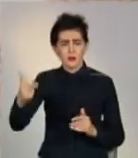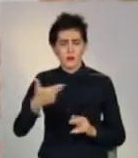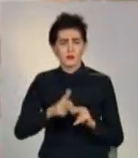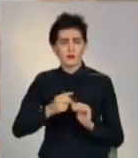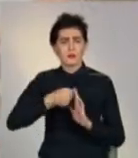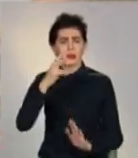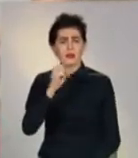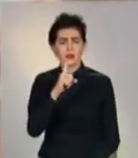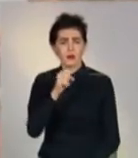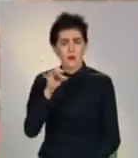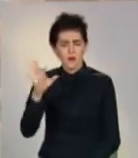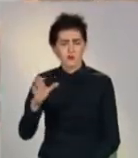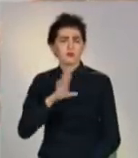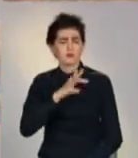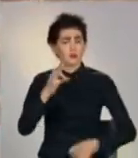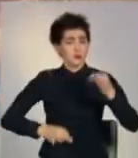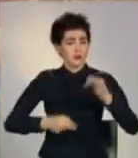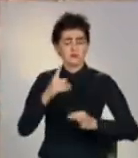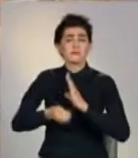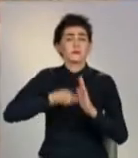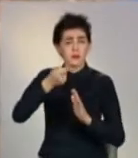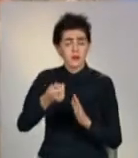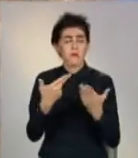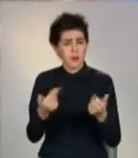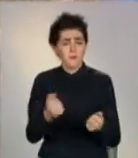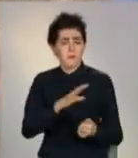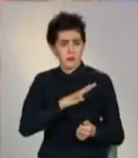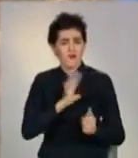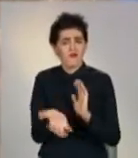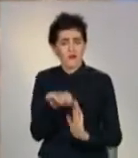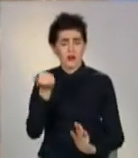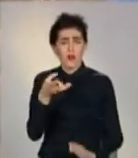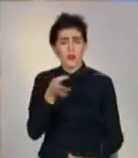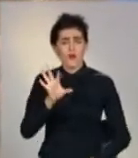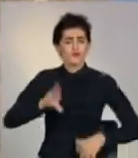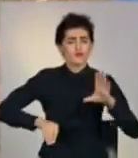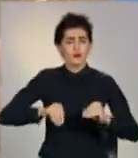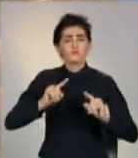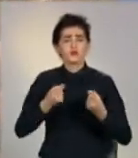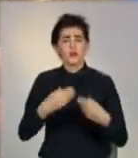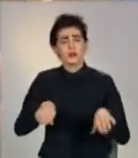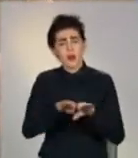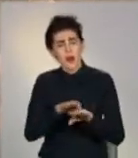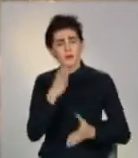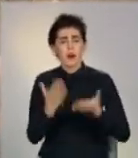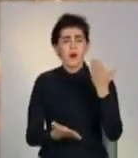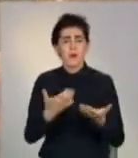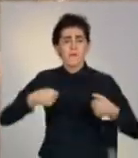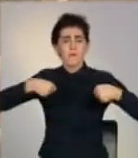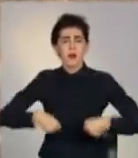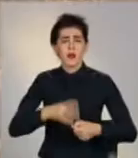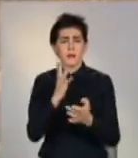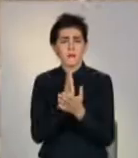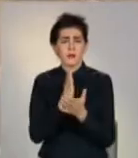Азаров подав в суд, он тоже якобы там выигрывал, но тем не менее я не знаю, почему и по какому вообще праву